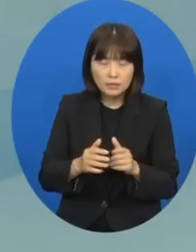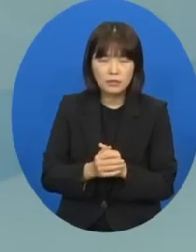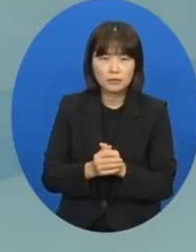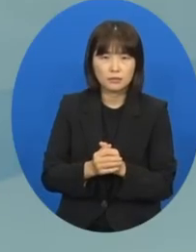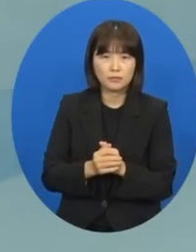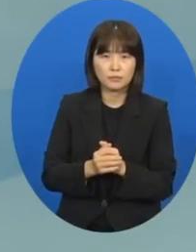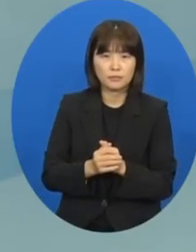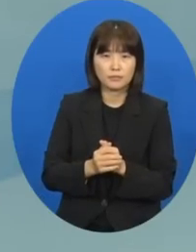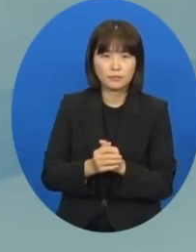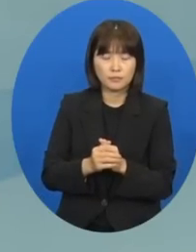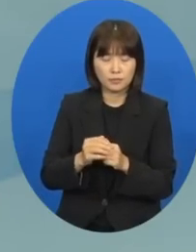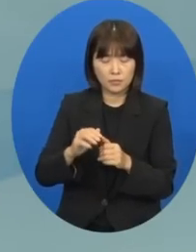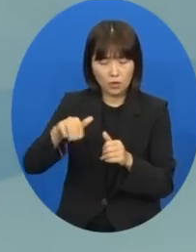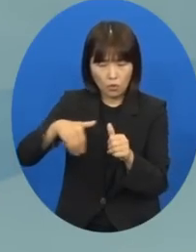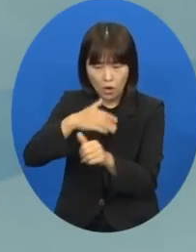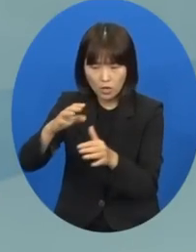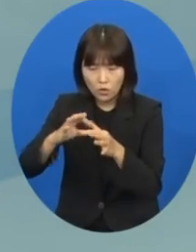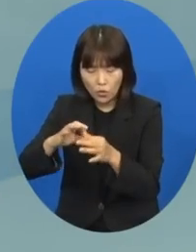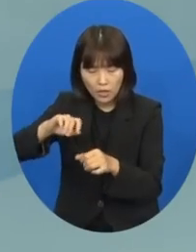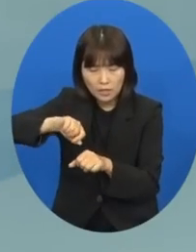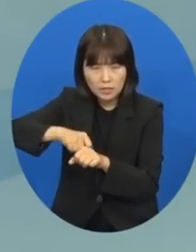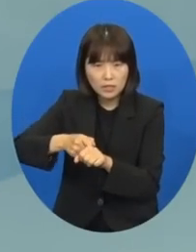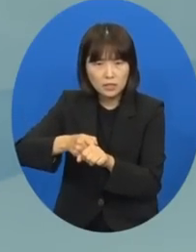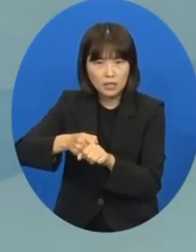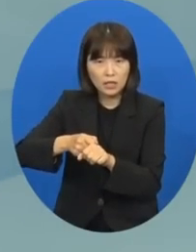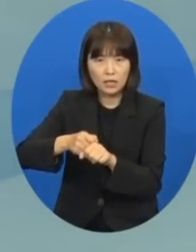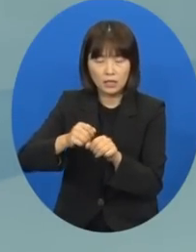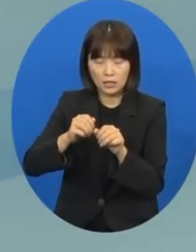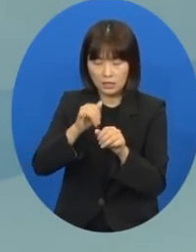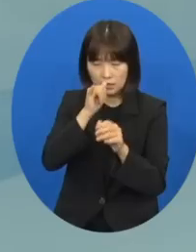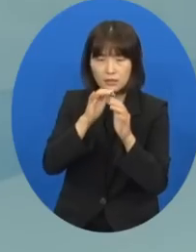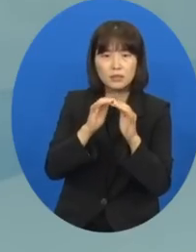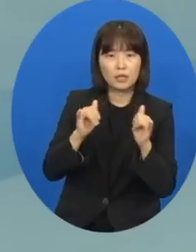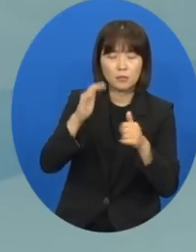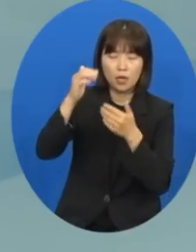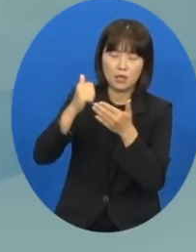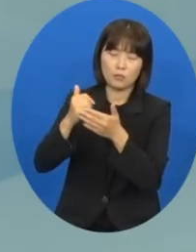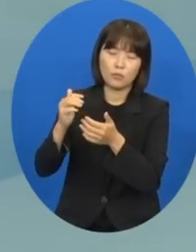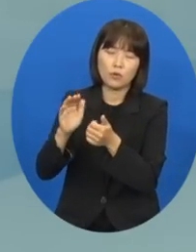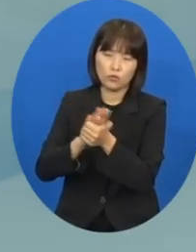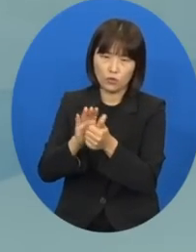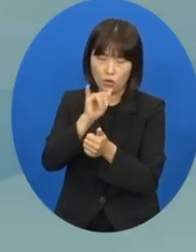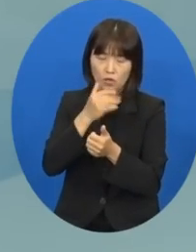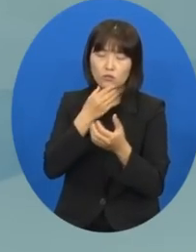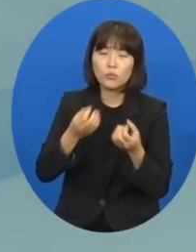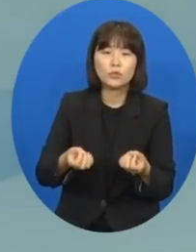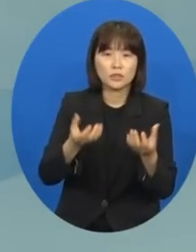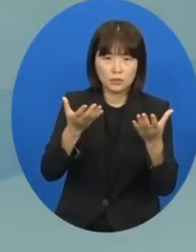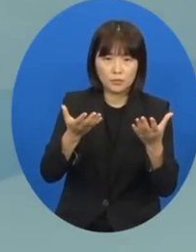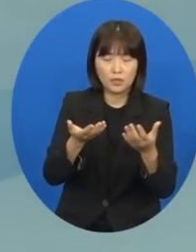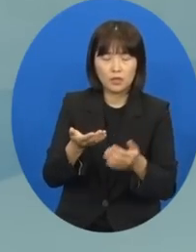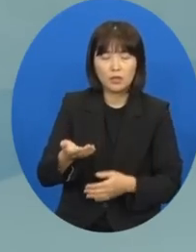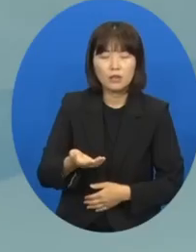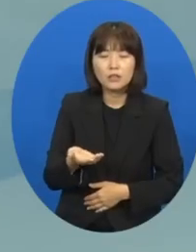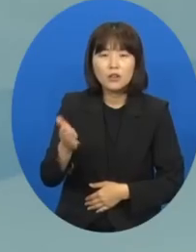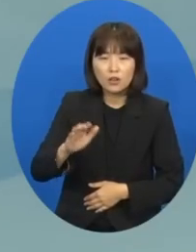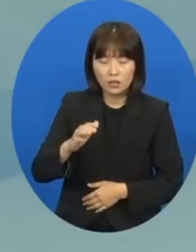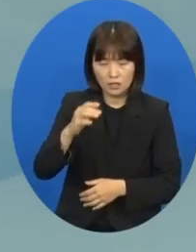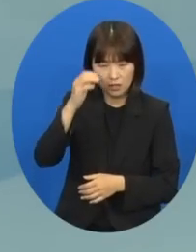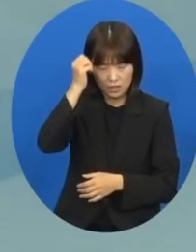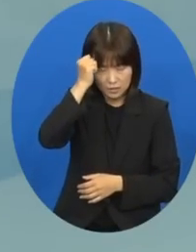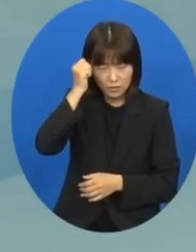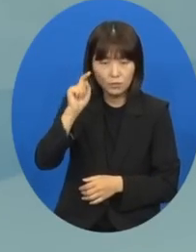징계, 환경을 통한 징계에 있는 분들 하나님의 위로가 있기를 축복합니다. 그러나 여러분 기억하십시오. 징계가 있다는 것은